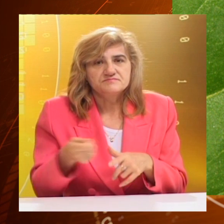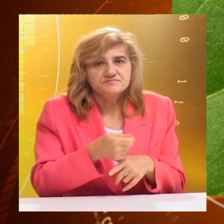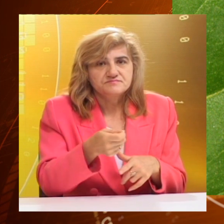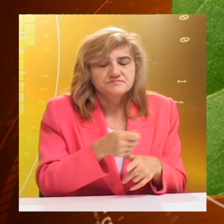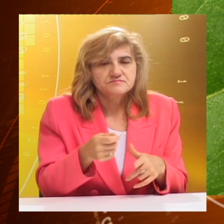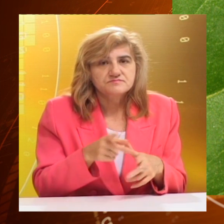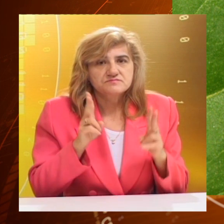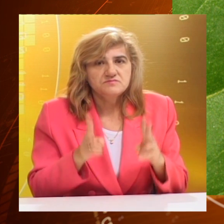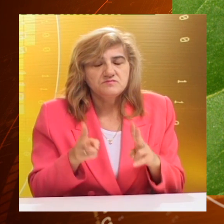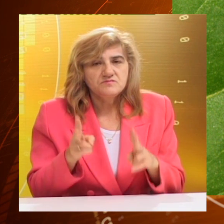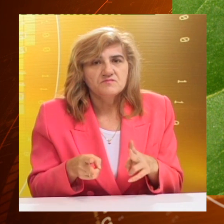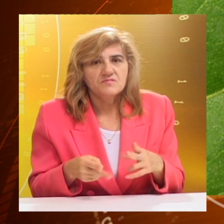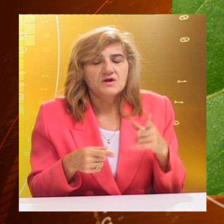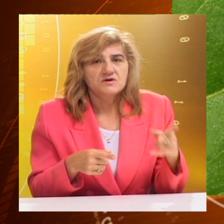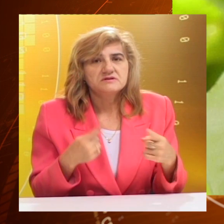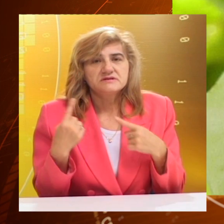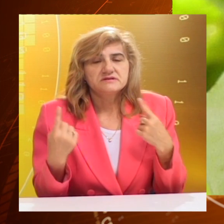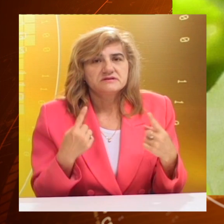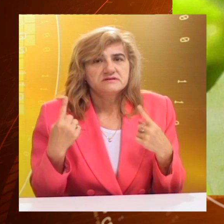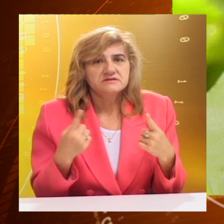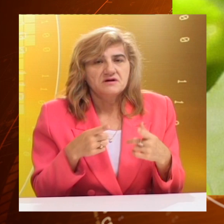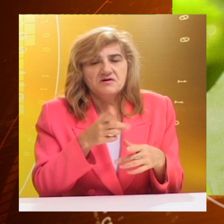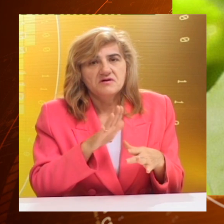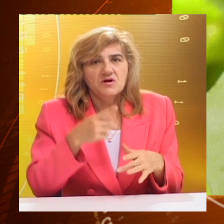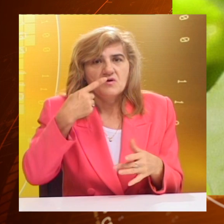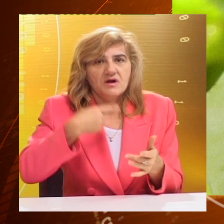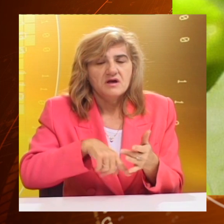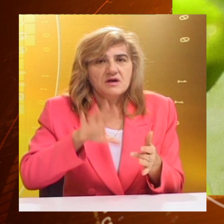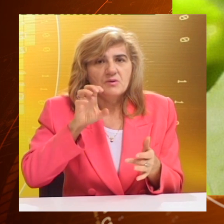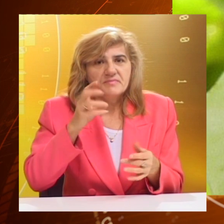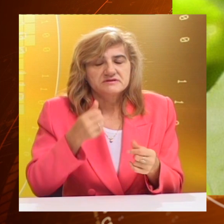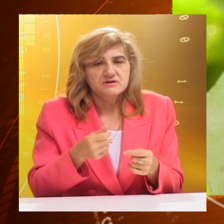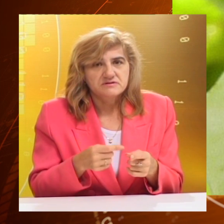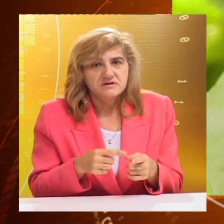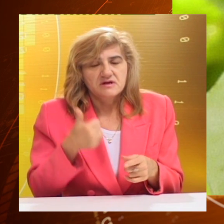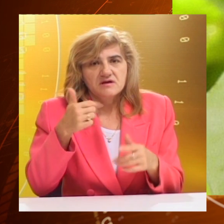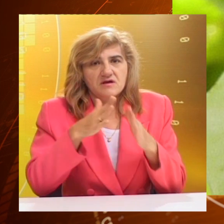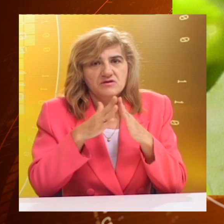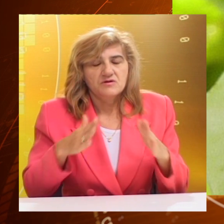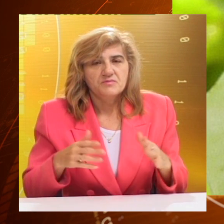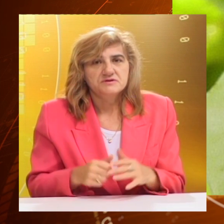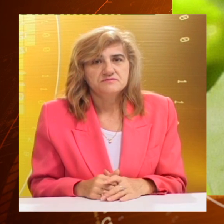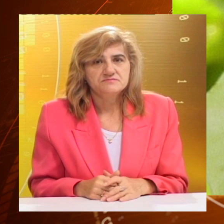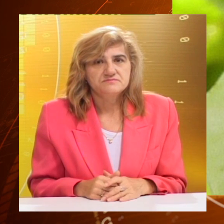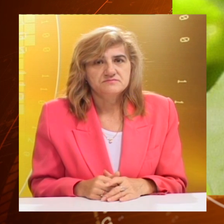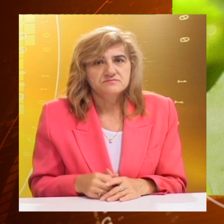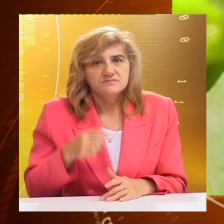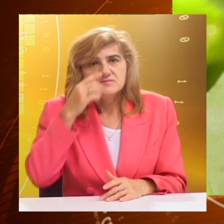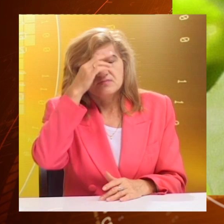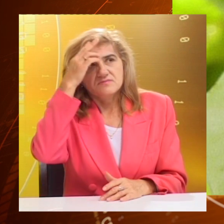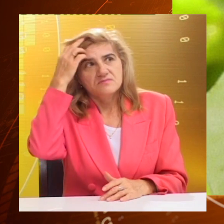pozovete društvo za deratizaciju i dezinsekciju. Ovakav tretman, zavisno od invazije, košta između 1500 i 2000 dinara po